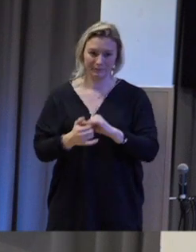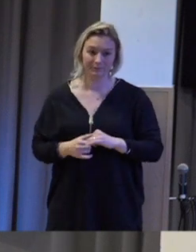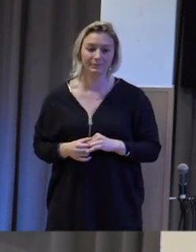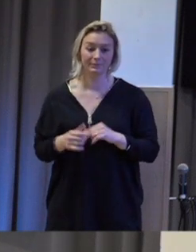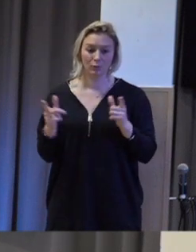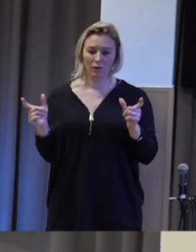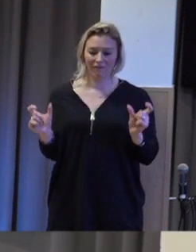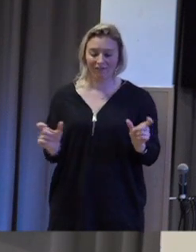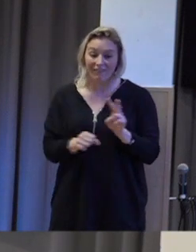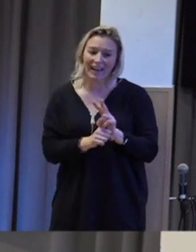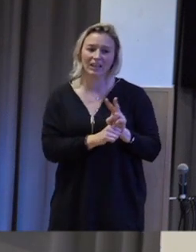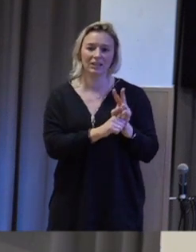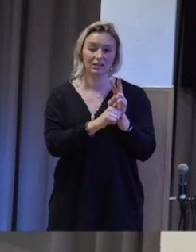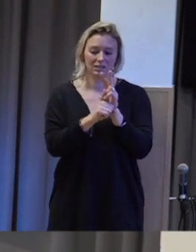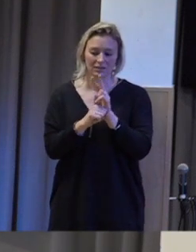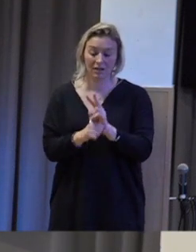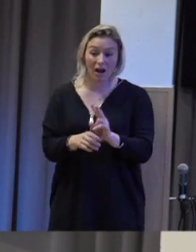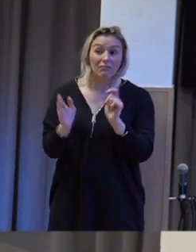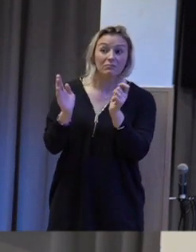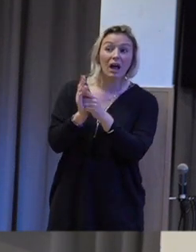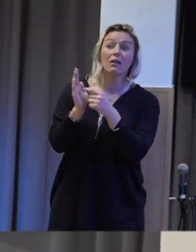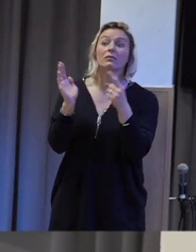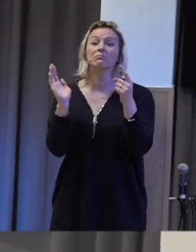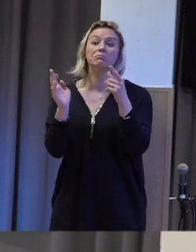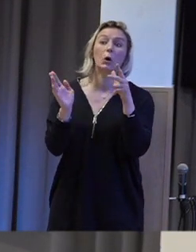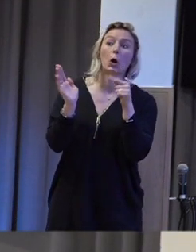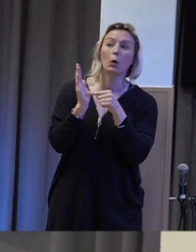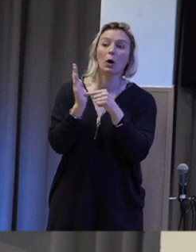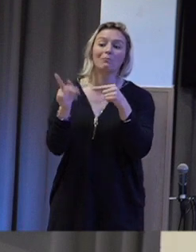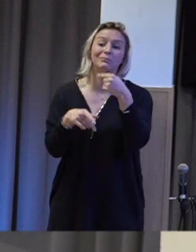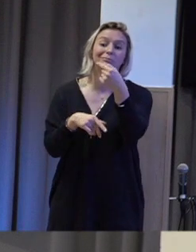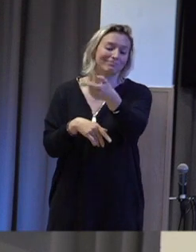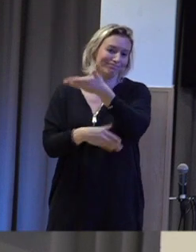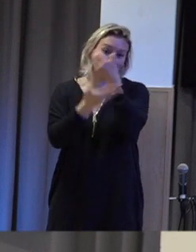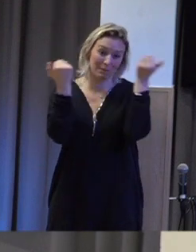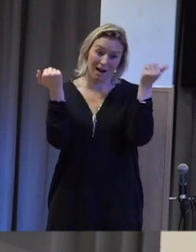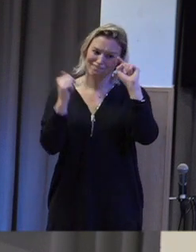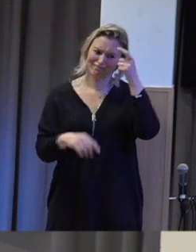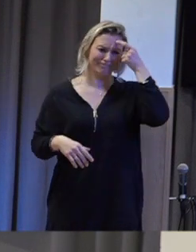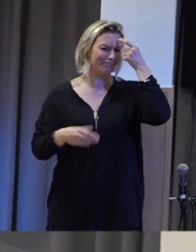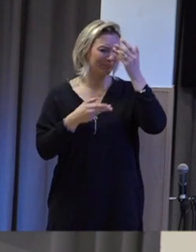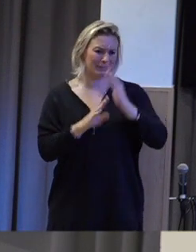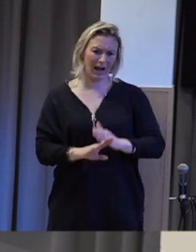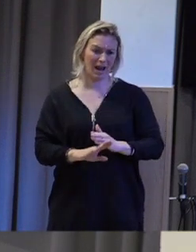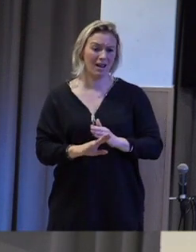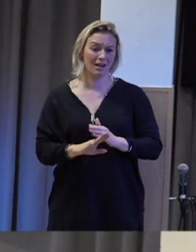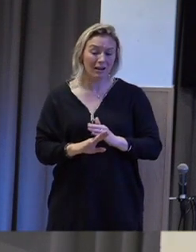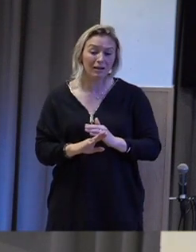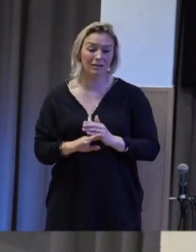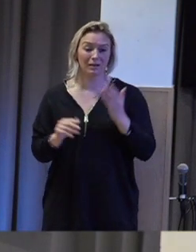donc, puisque vous ne savez pas quel jour notre Seigneur viendra. Sachez-le bien. Si le maître de la maison savait